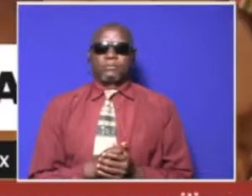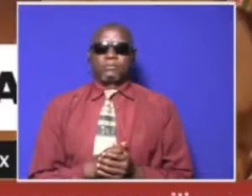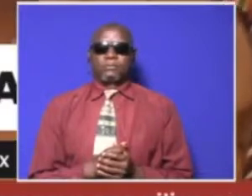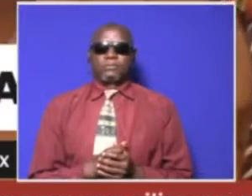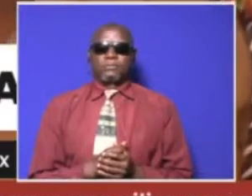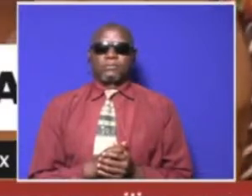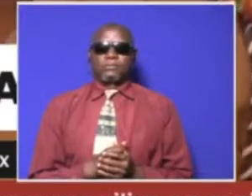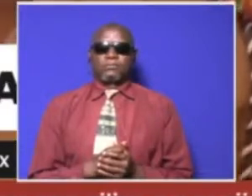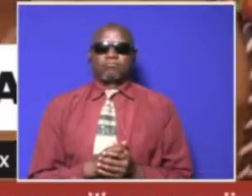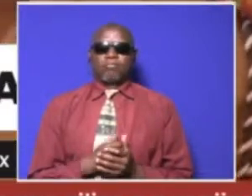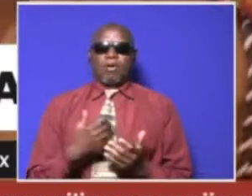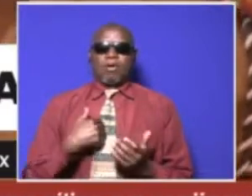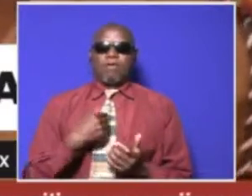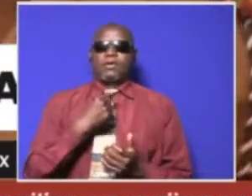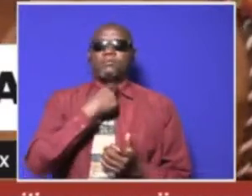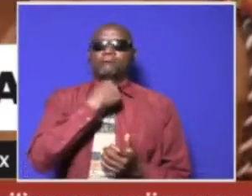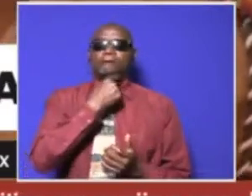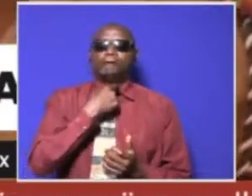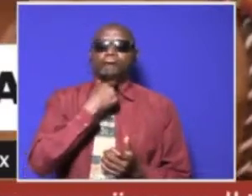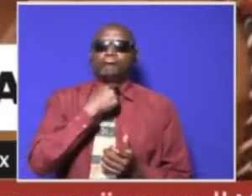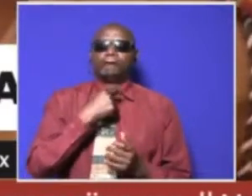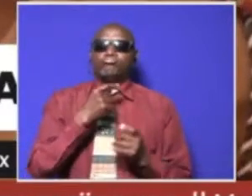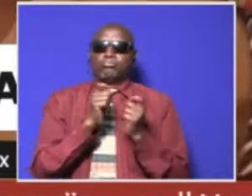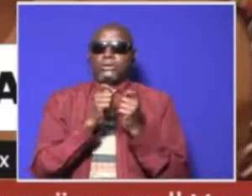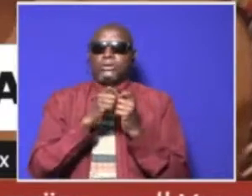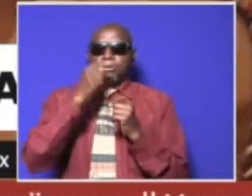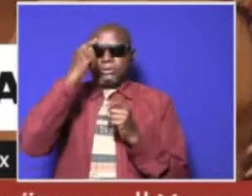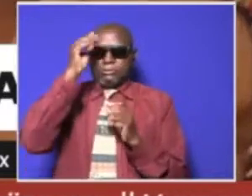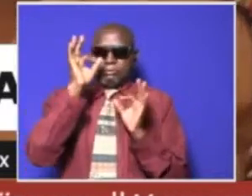throat, headache, alafu